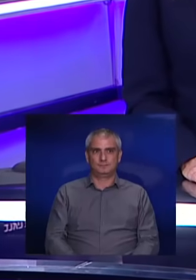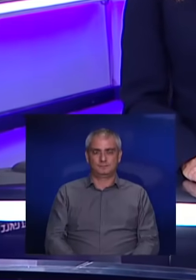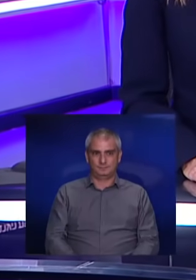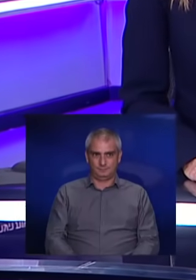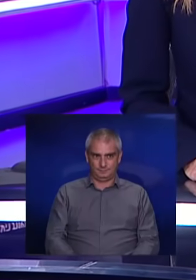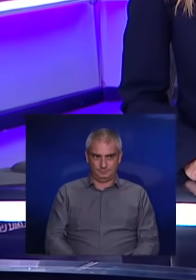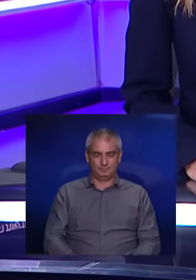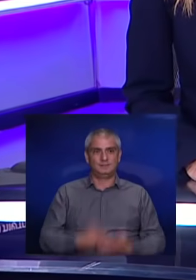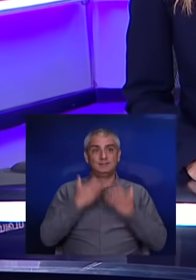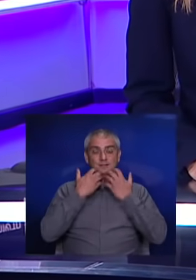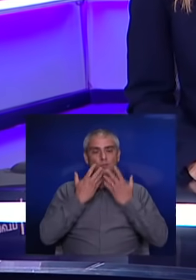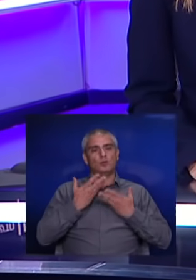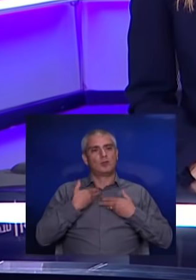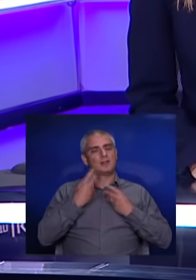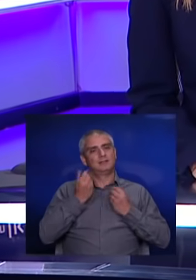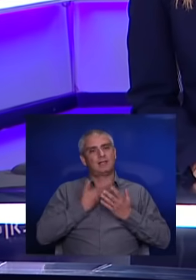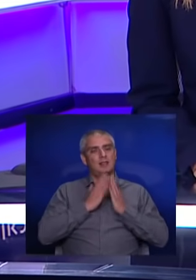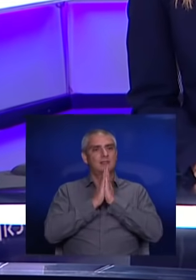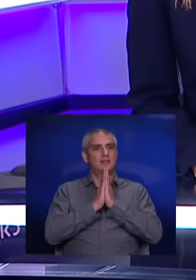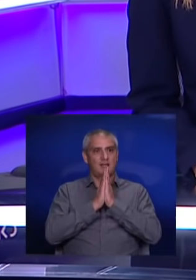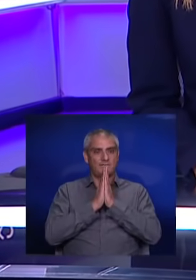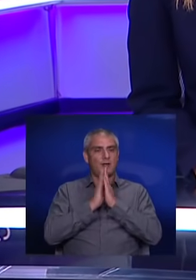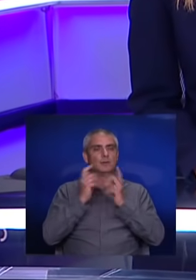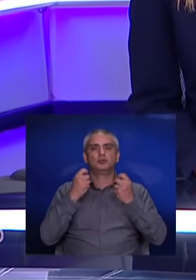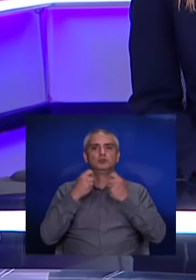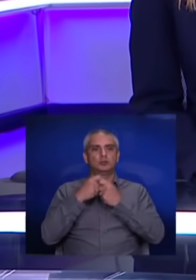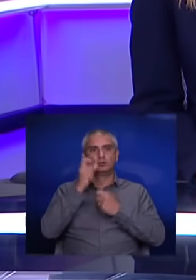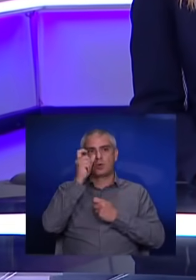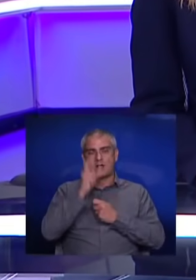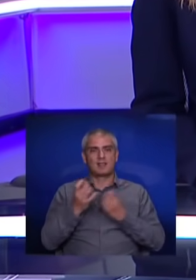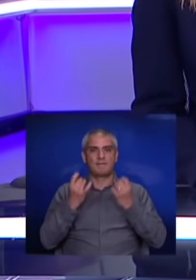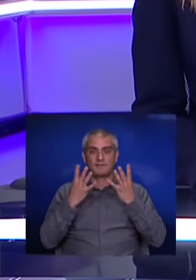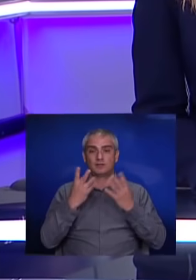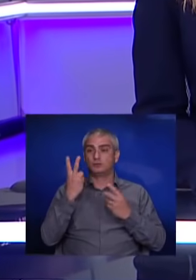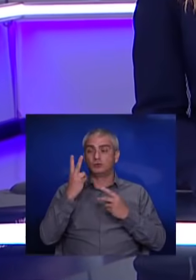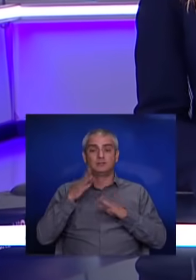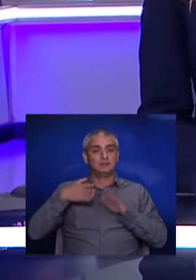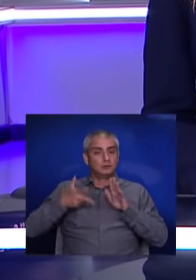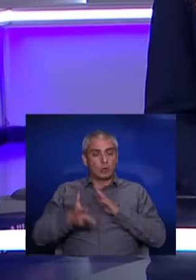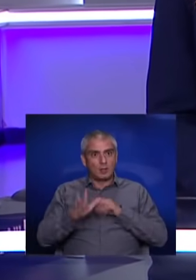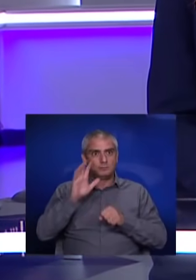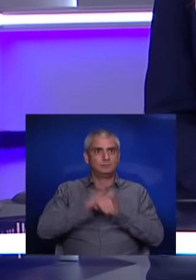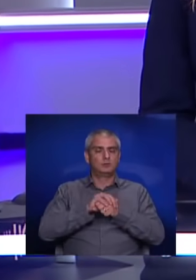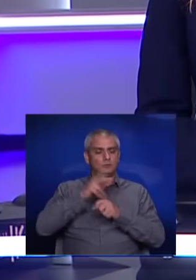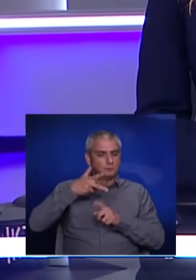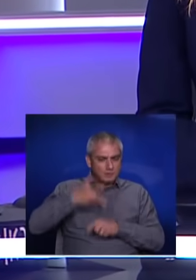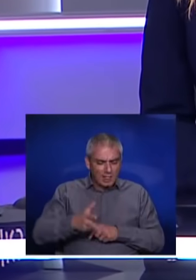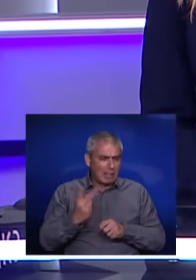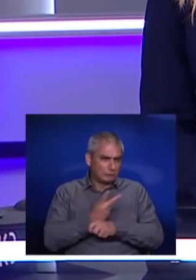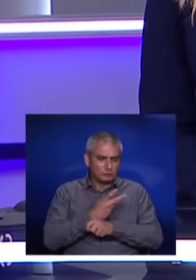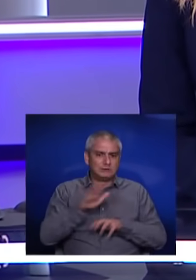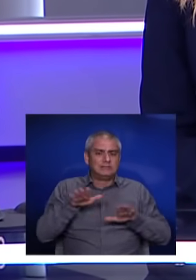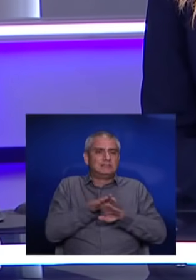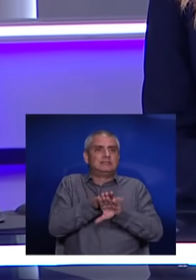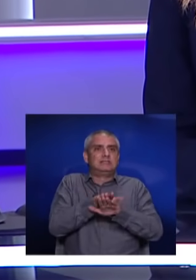והנה סיפור שנותן פתח לתקווה קטנה בכל מה שקשור לאדם ולטבע. שני צוללנים זיהו במהלך צלילה שגרתית צב ים